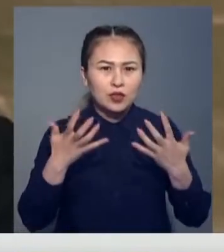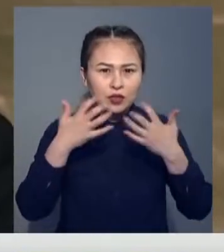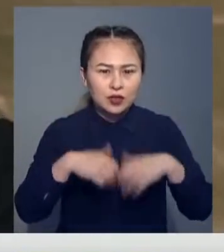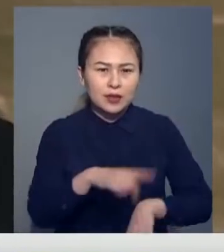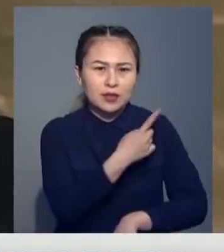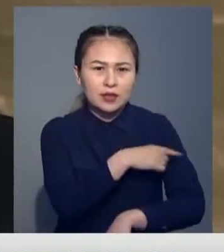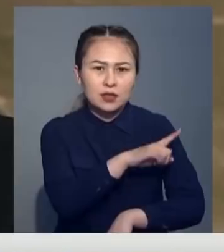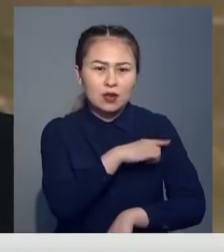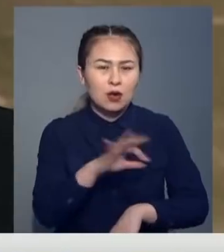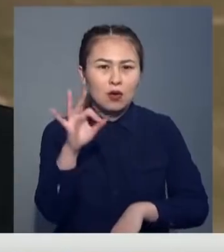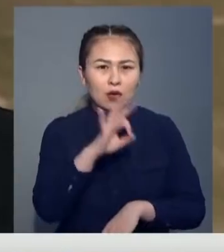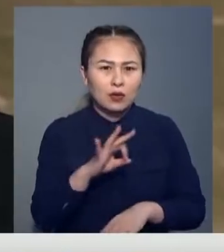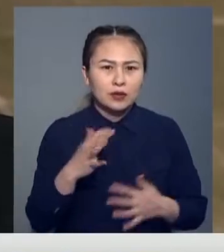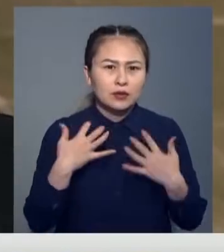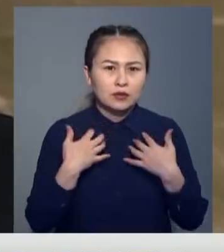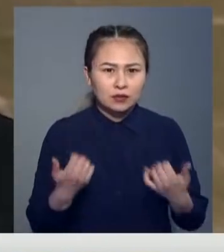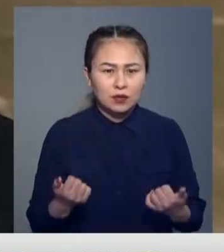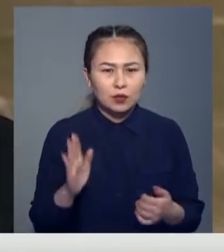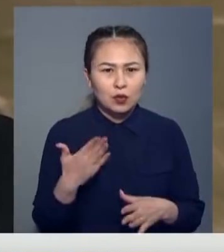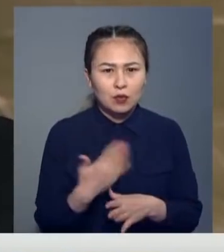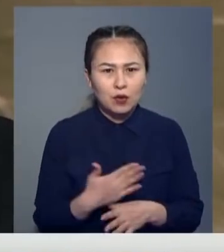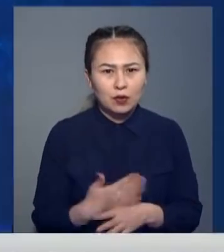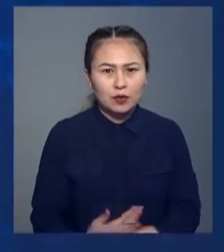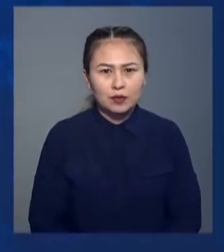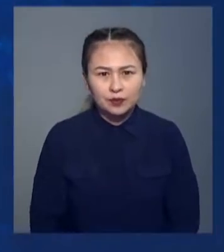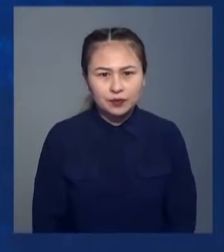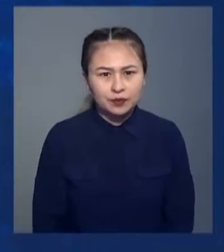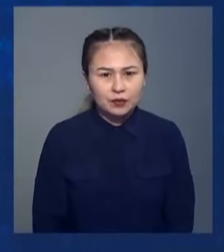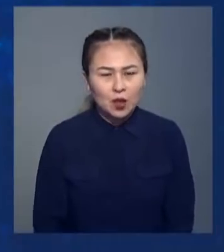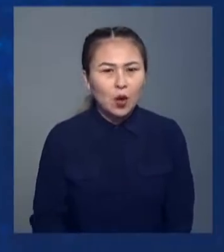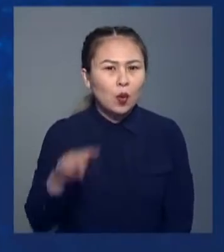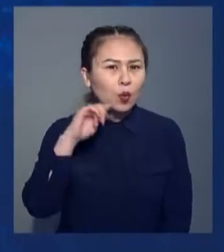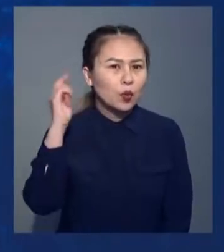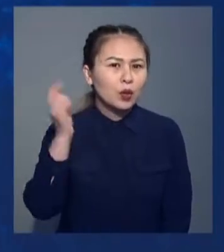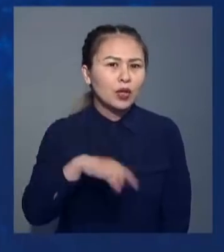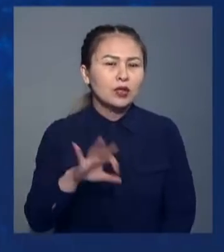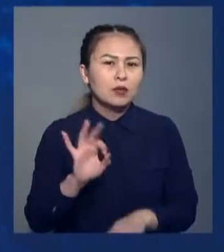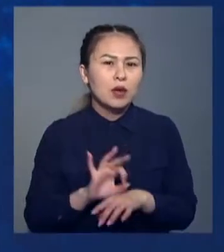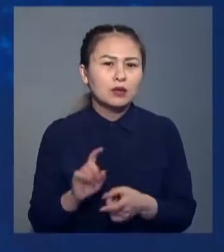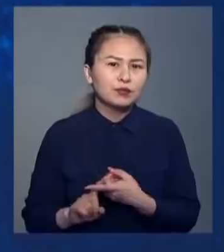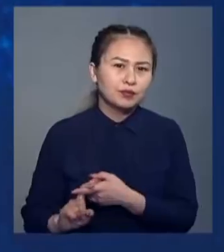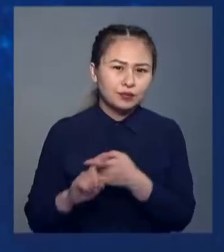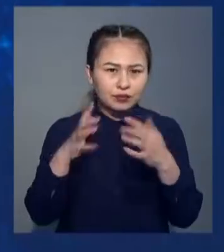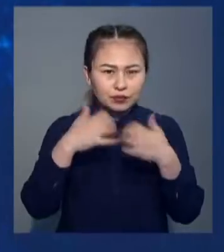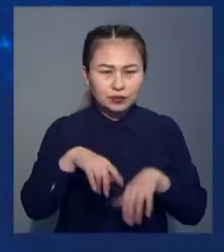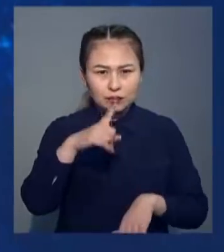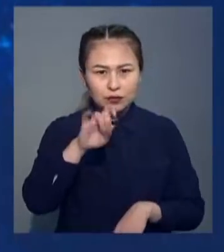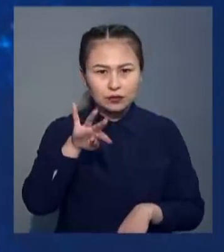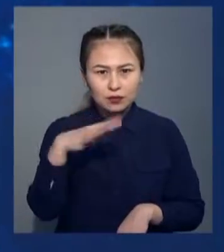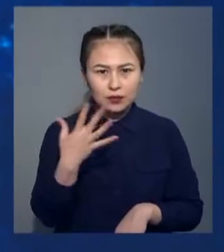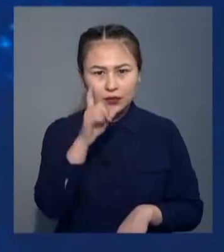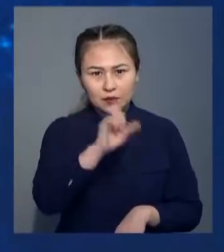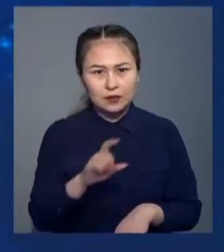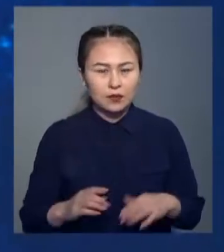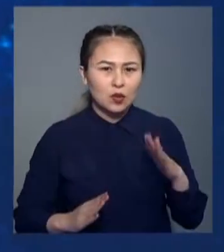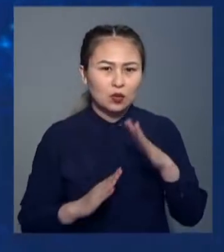денсаулық сақтау саласына үлкен көмек болмақ. Украинада коронавирус жұқтырғандардың саны 145 адамға